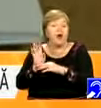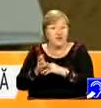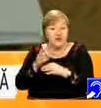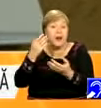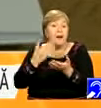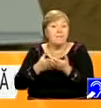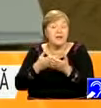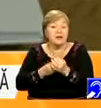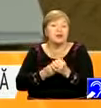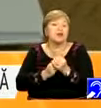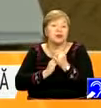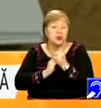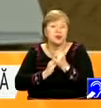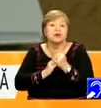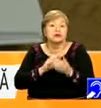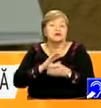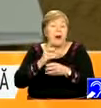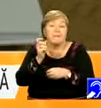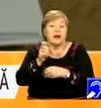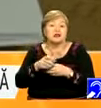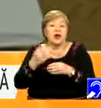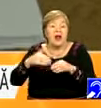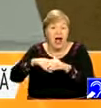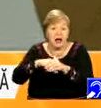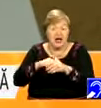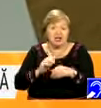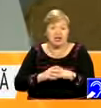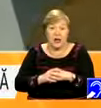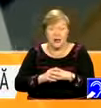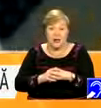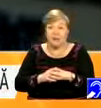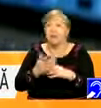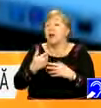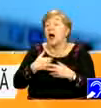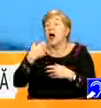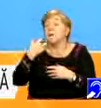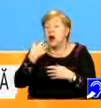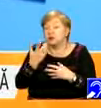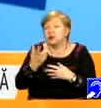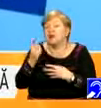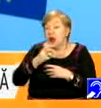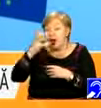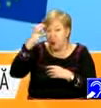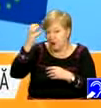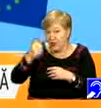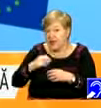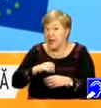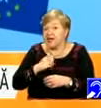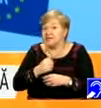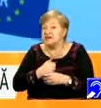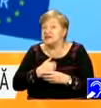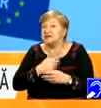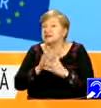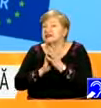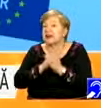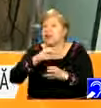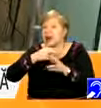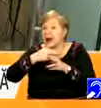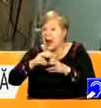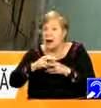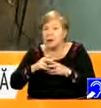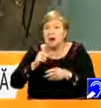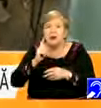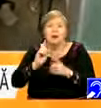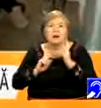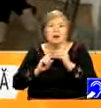a merge la locul de muncă. Asta deoarece, susțin surse guvernamentale, există semnare clare că o astfel